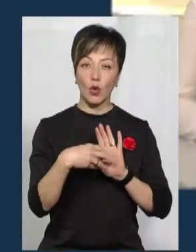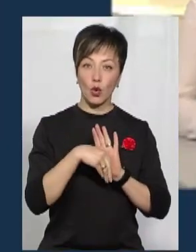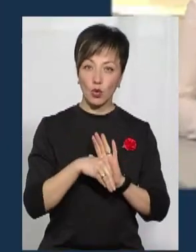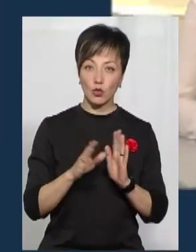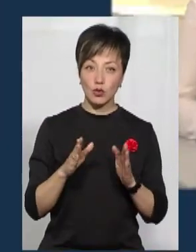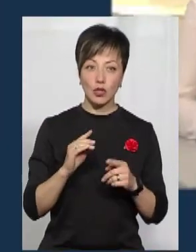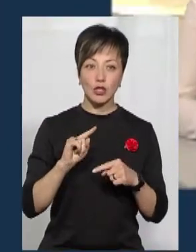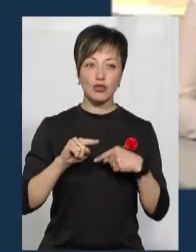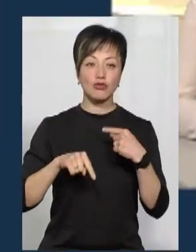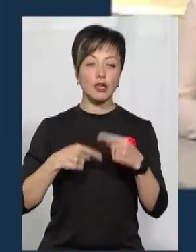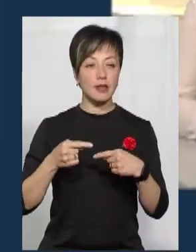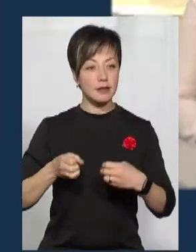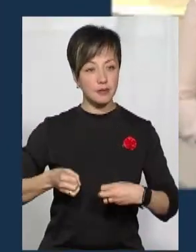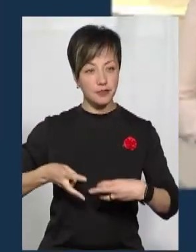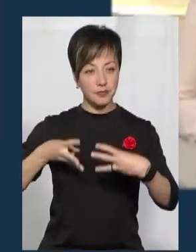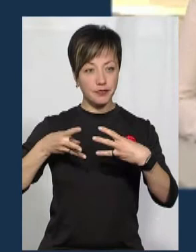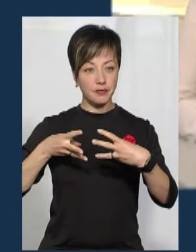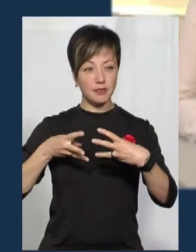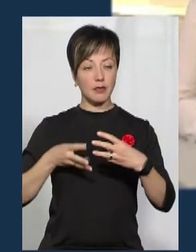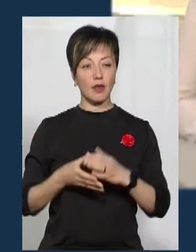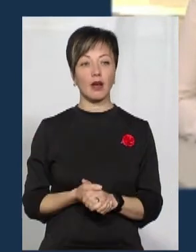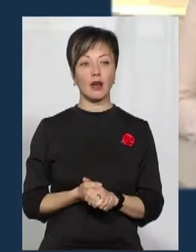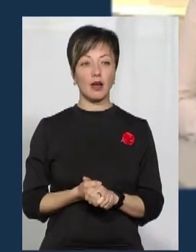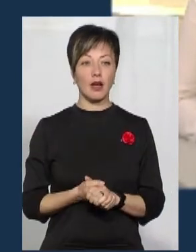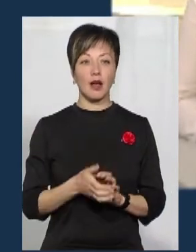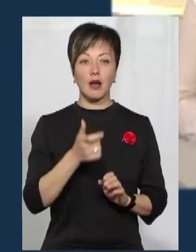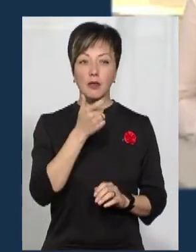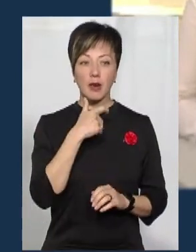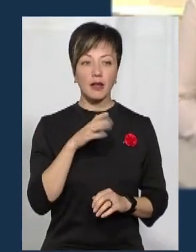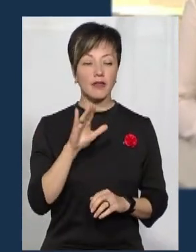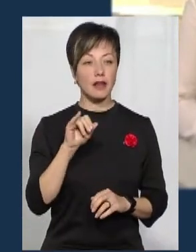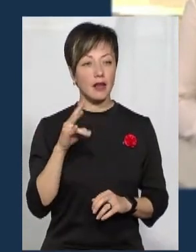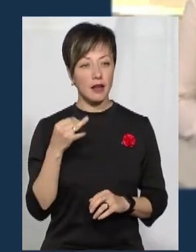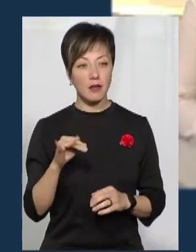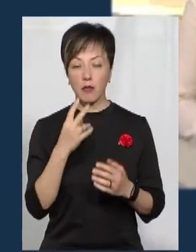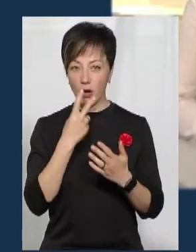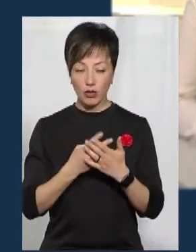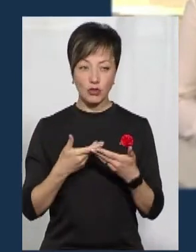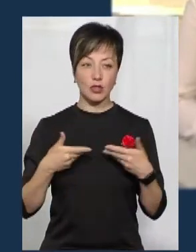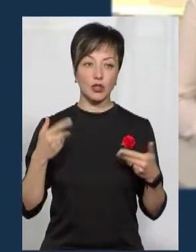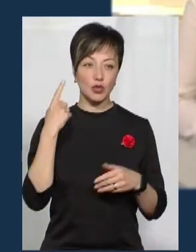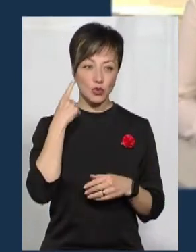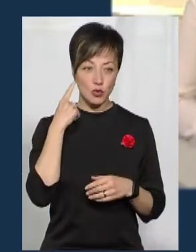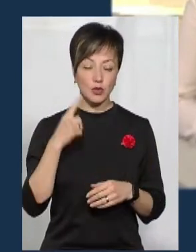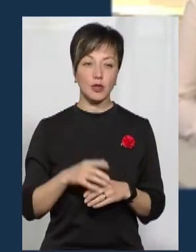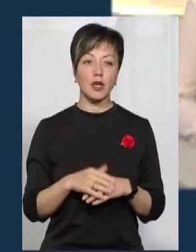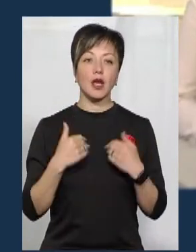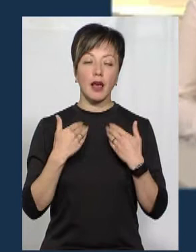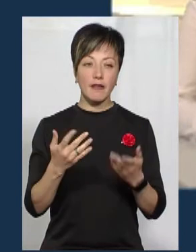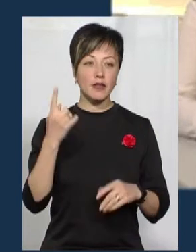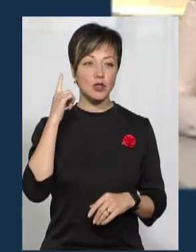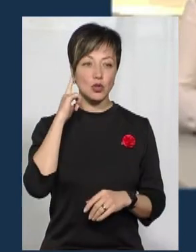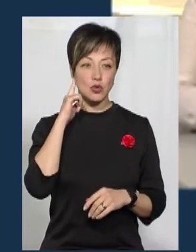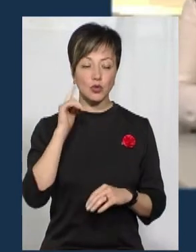долучиться через відеозв'язок. Пане Віталію, ви нас бачите, чуєте? Добрий вечір, я вас